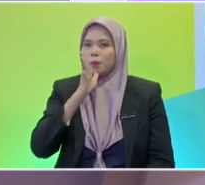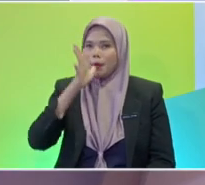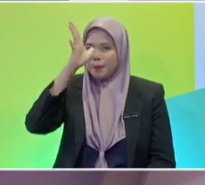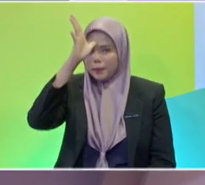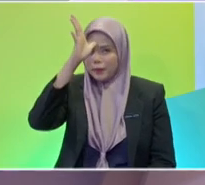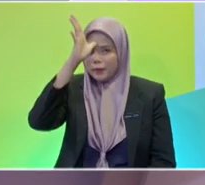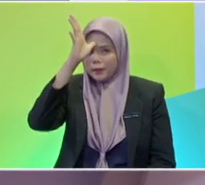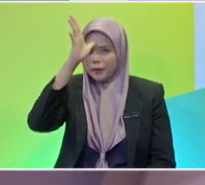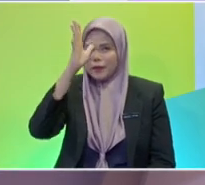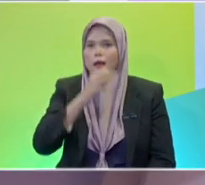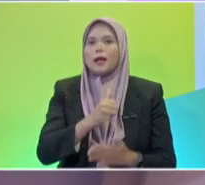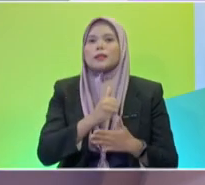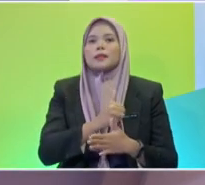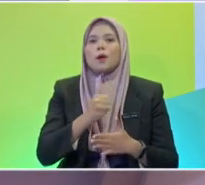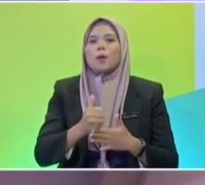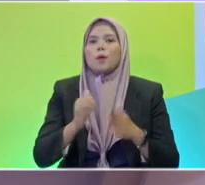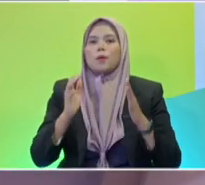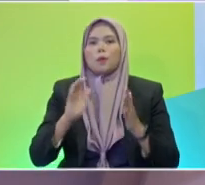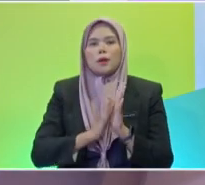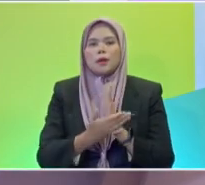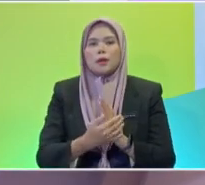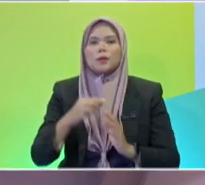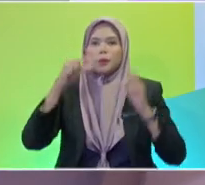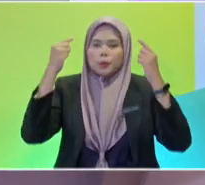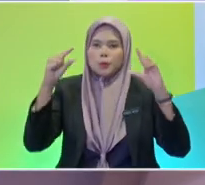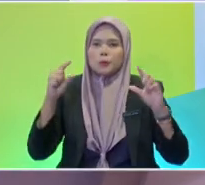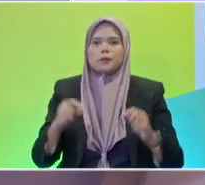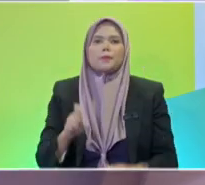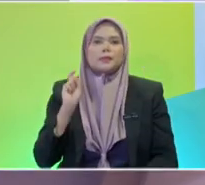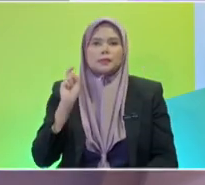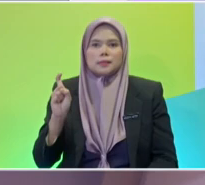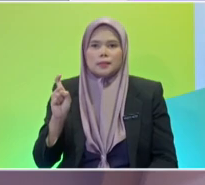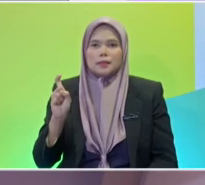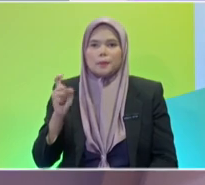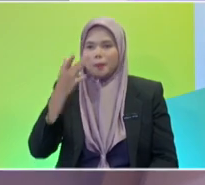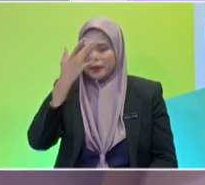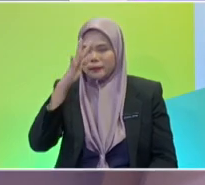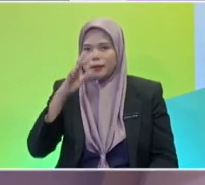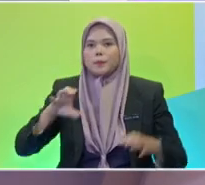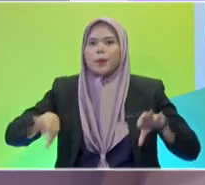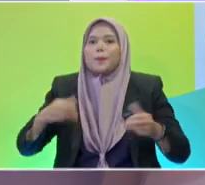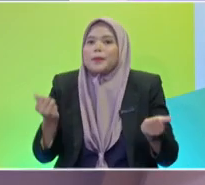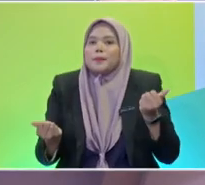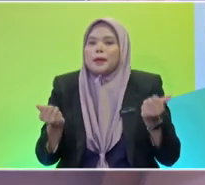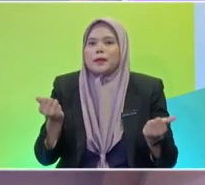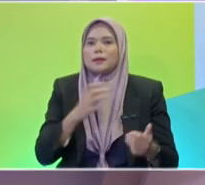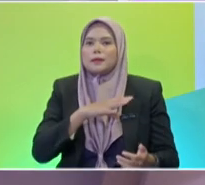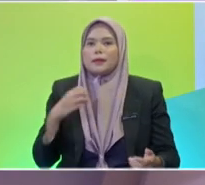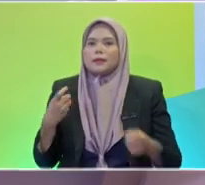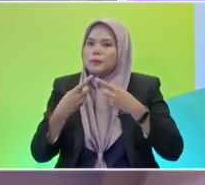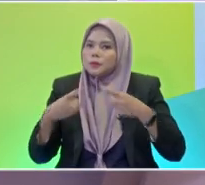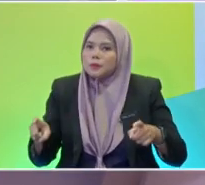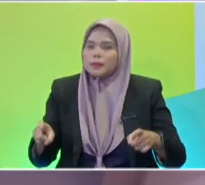yang ditanya oleh guru atau apa Bendanya kita hendak lakukan kita mesti pandai membuat pertimbangan dan kita membuat keputusan karya